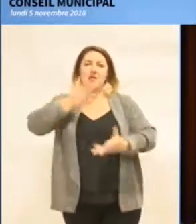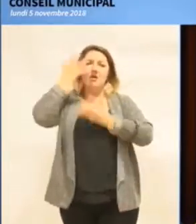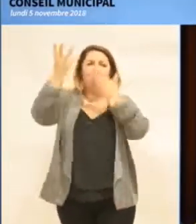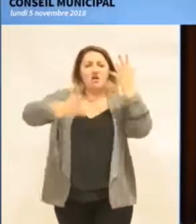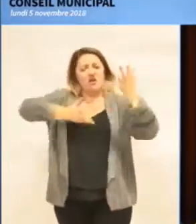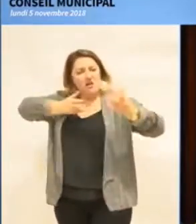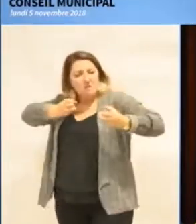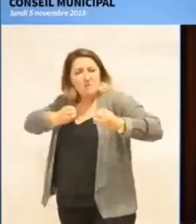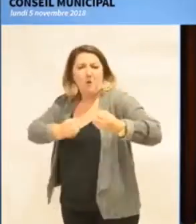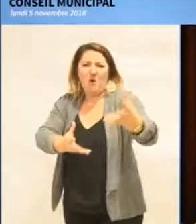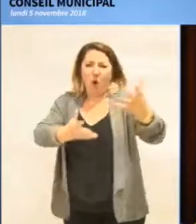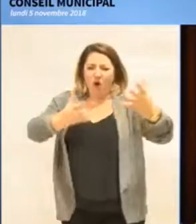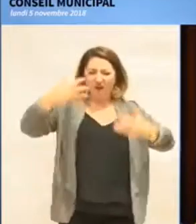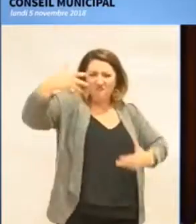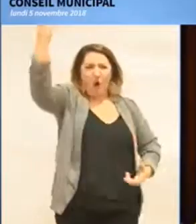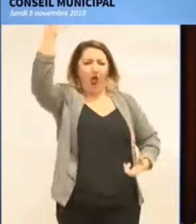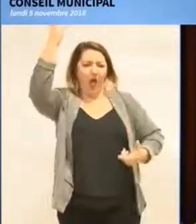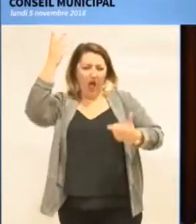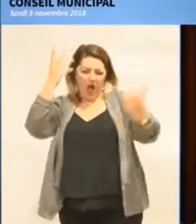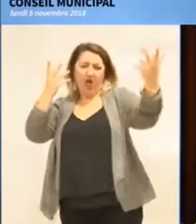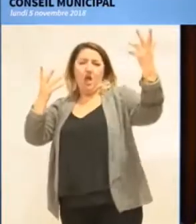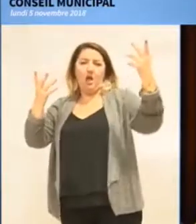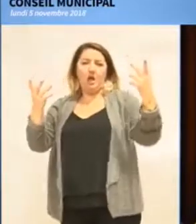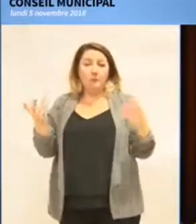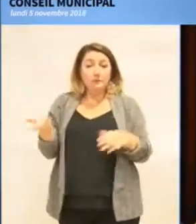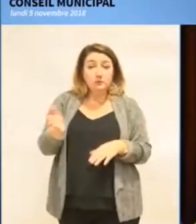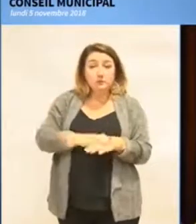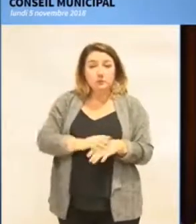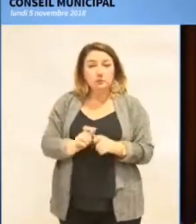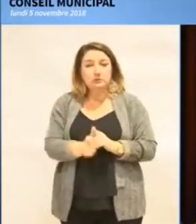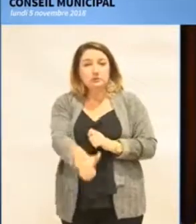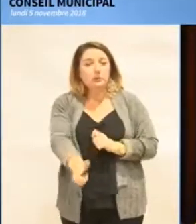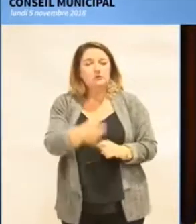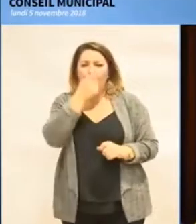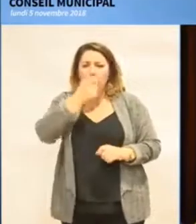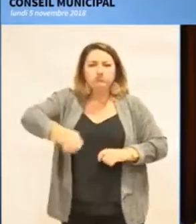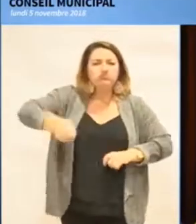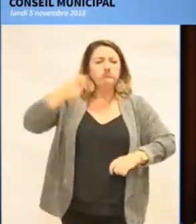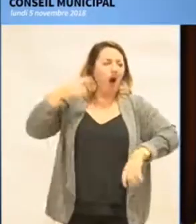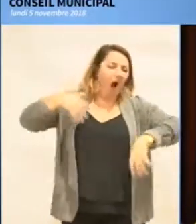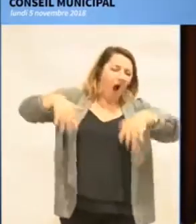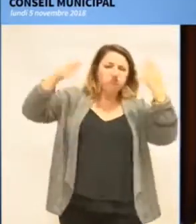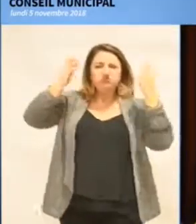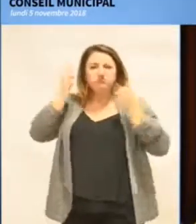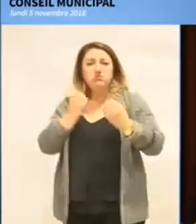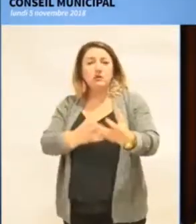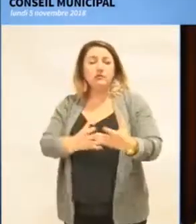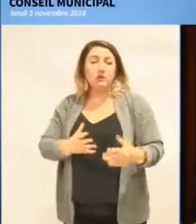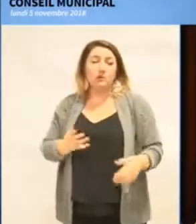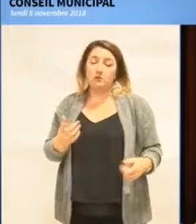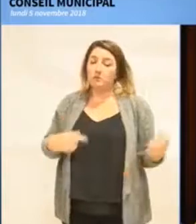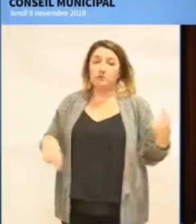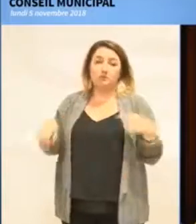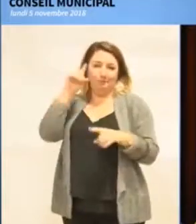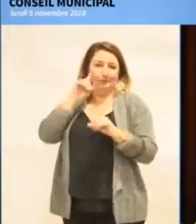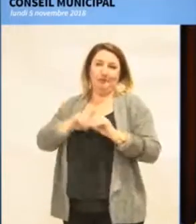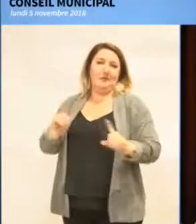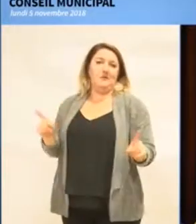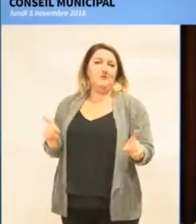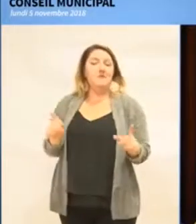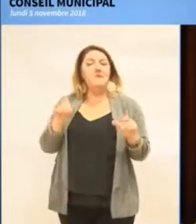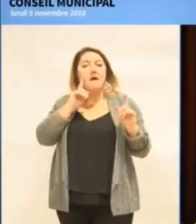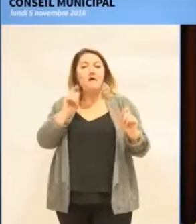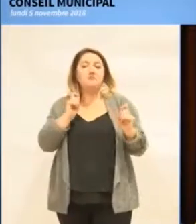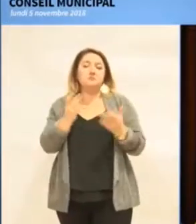pyromane, sans se soucier des conséquences et des dégâts. Le déni n'est plus possible devant une situation alarmante à bien